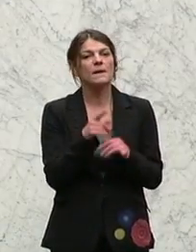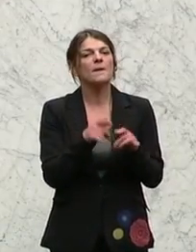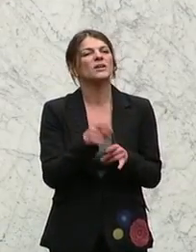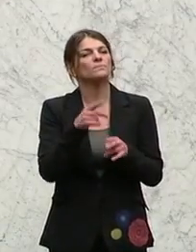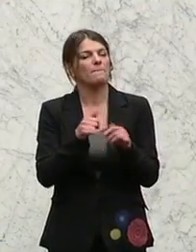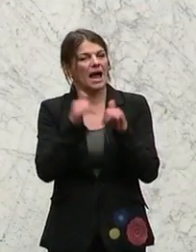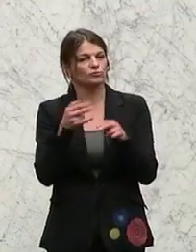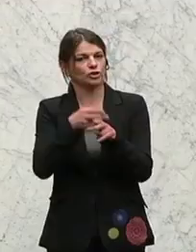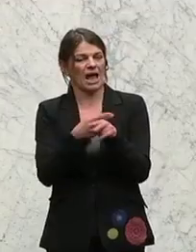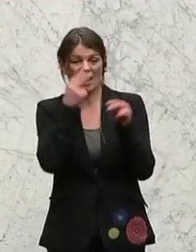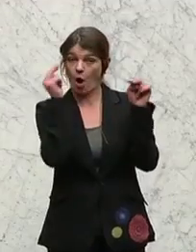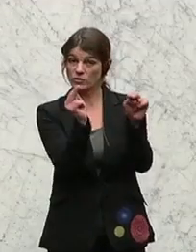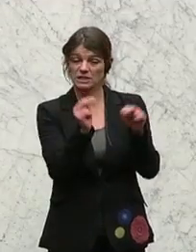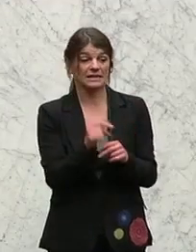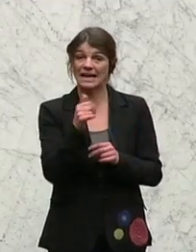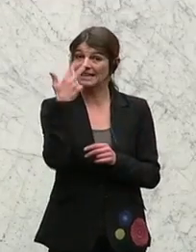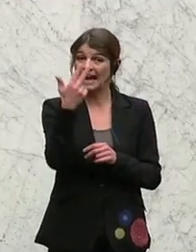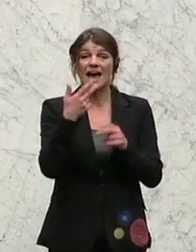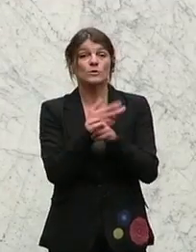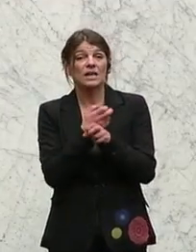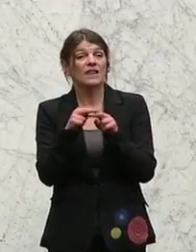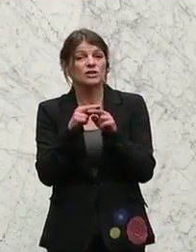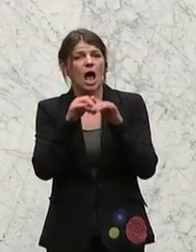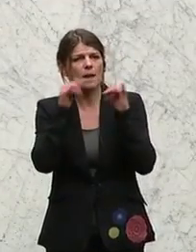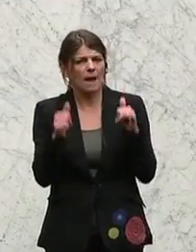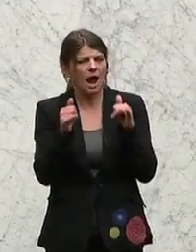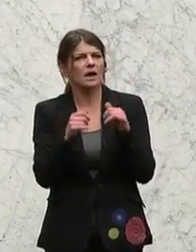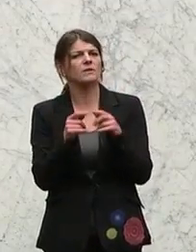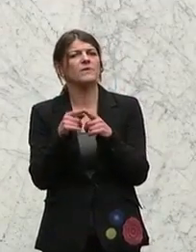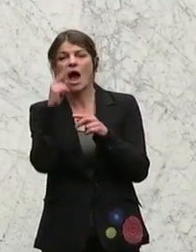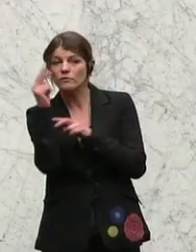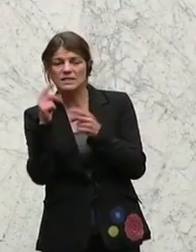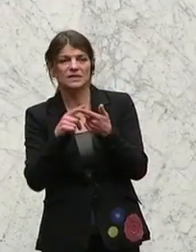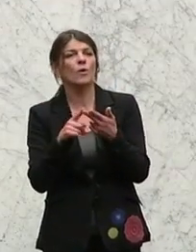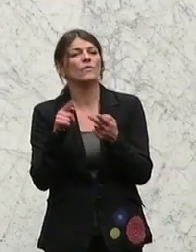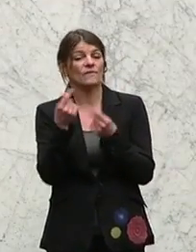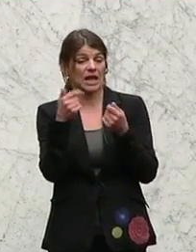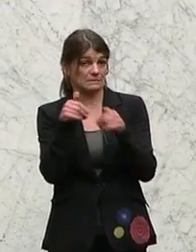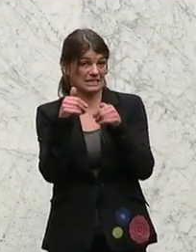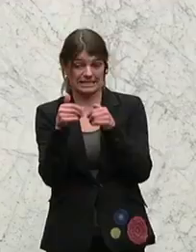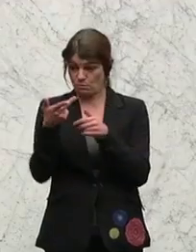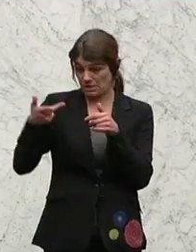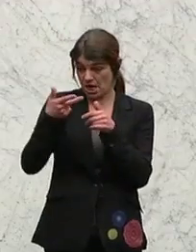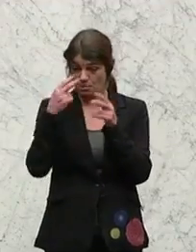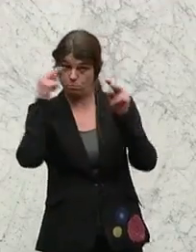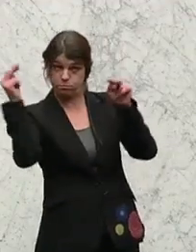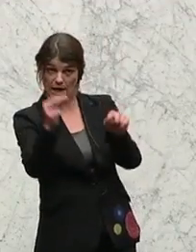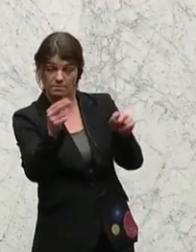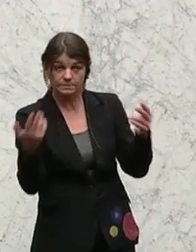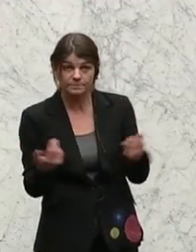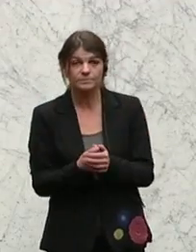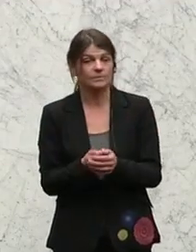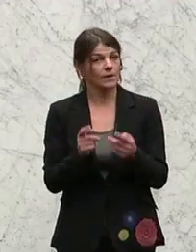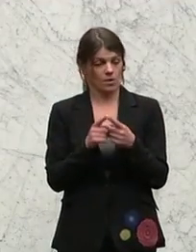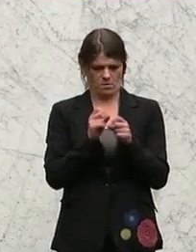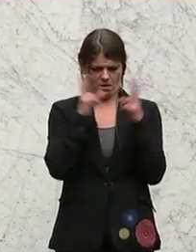ist ein Dreieck aus Österreichischer Nationalbank, Finanzmarktaufsicht und Finanzministerium. Und was ganz